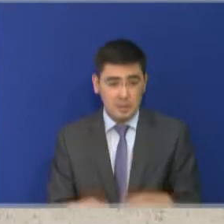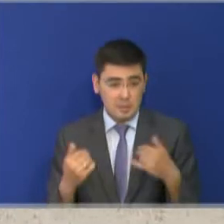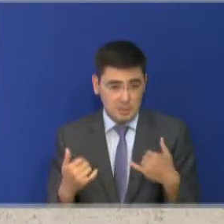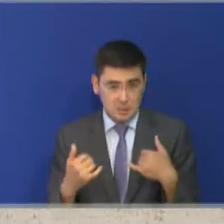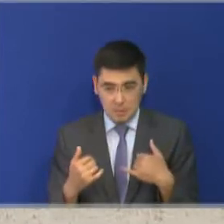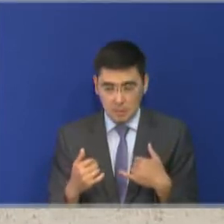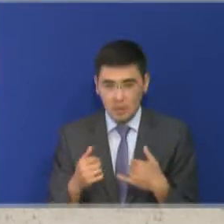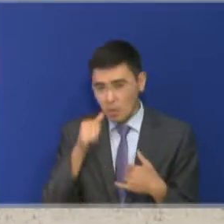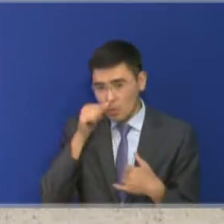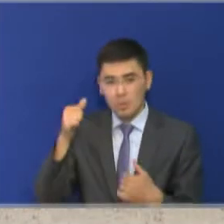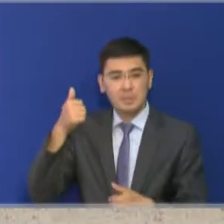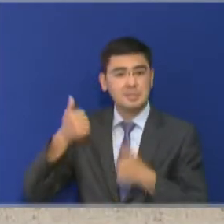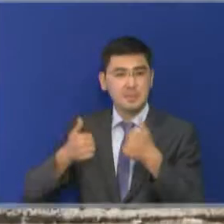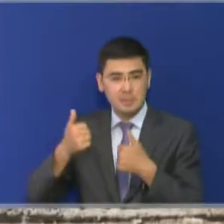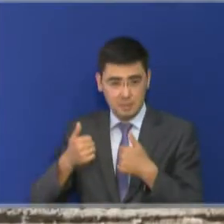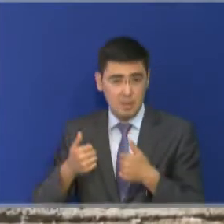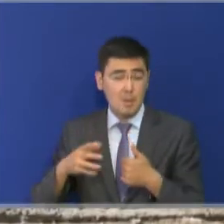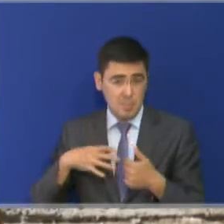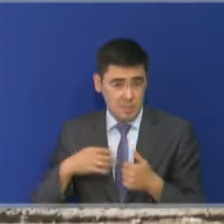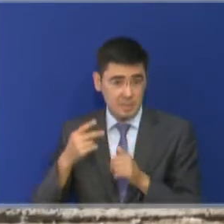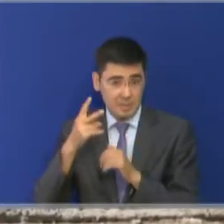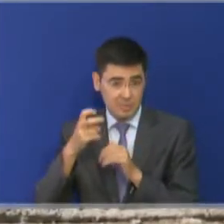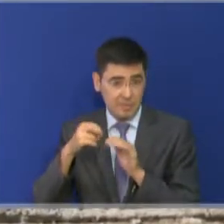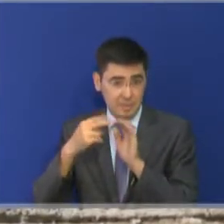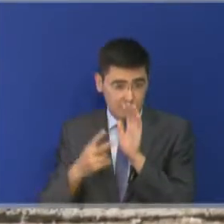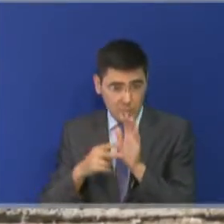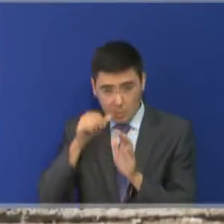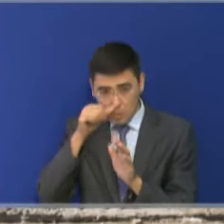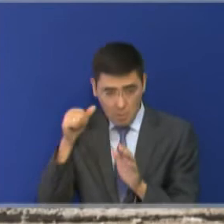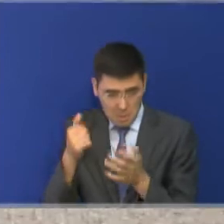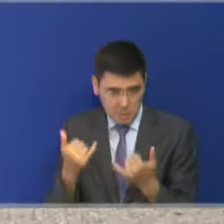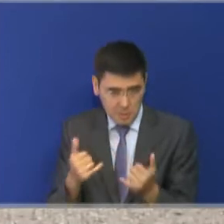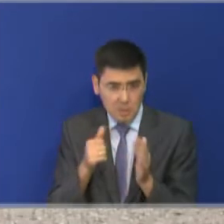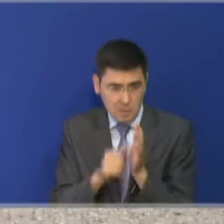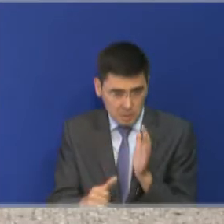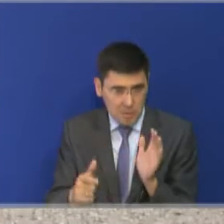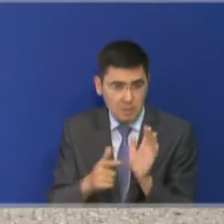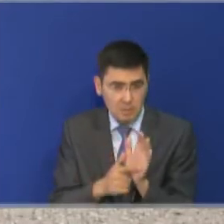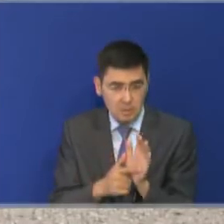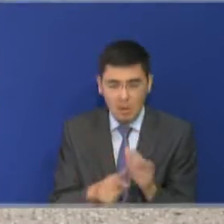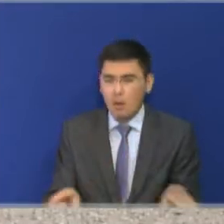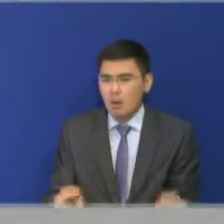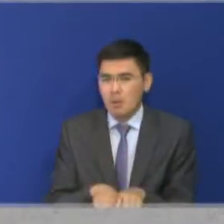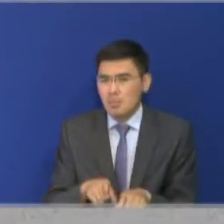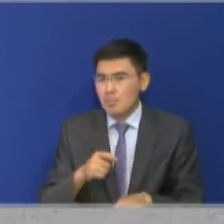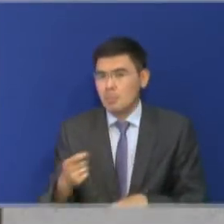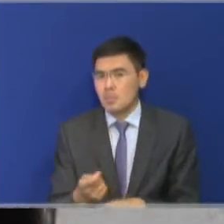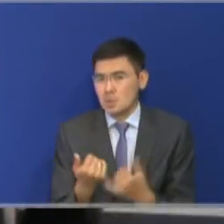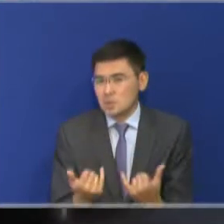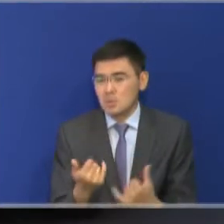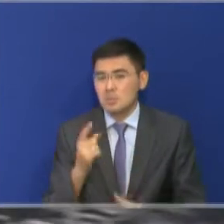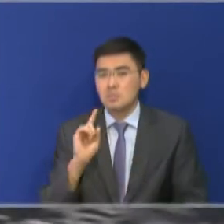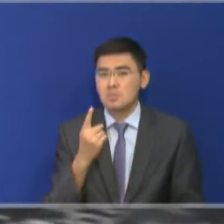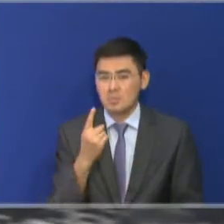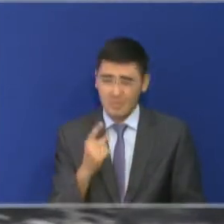төмендеуі байқалады. Былтыр 217 оқиға тіркелсе, биыл 67 жағдай орын алған. Мамандар мұны карантин кезінде адамдардың